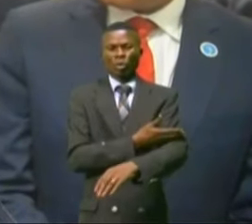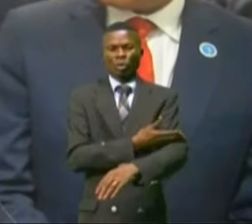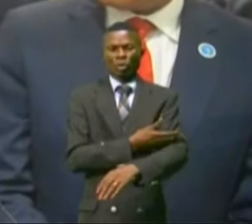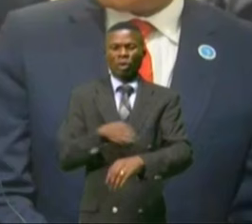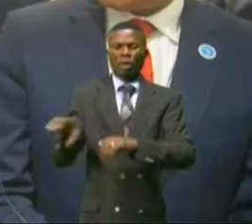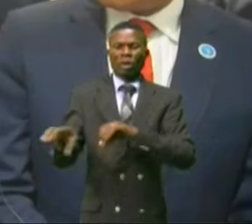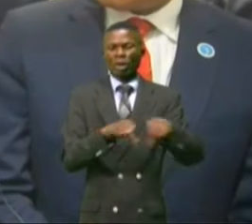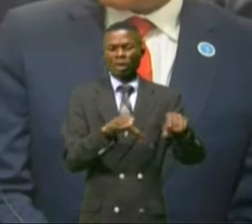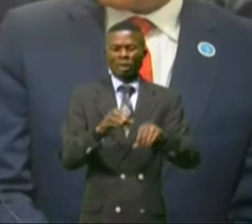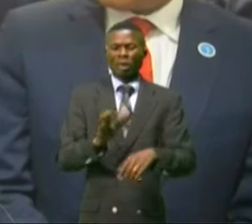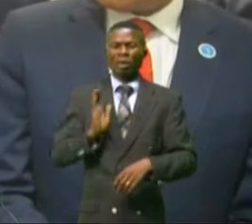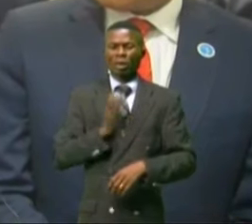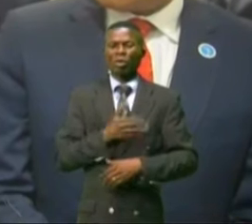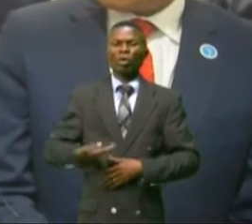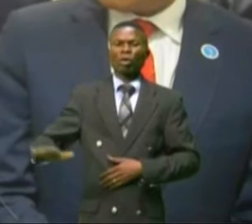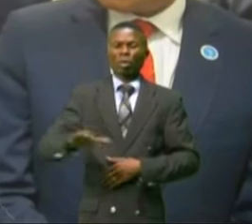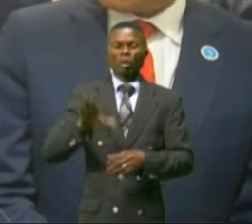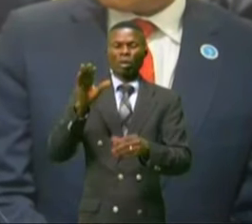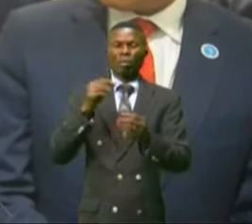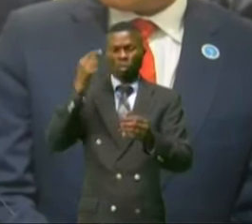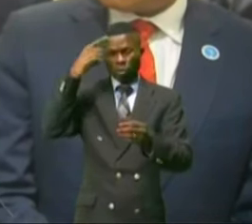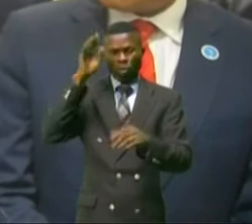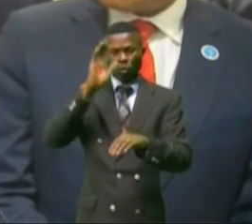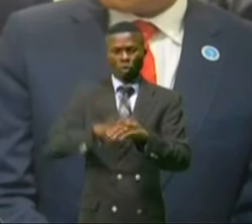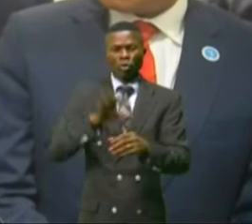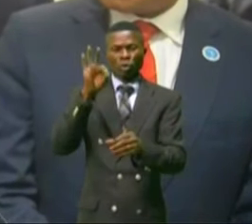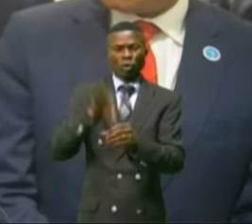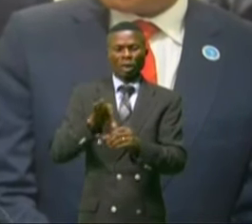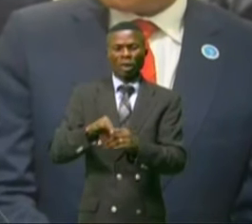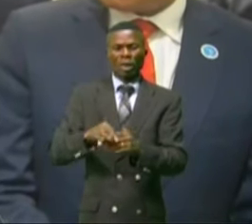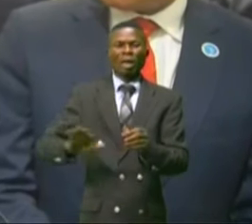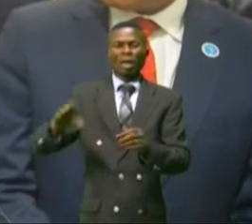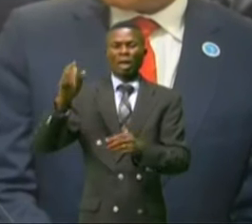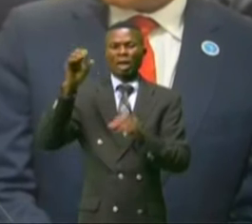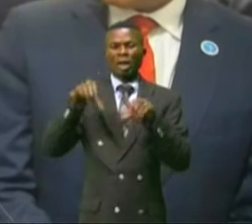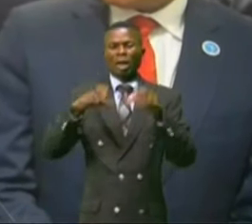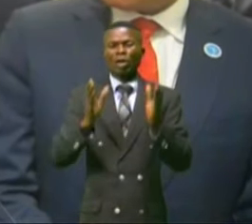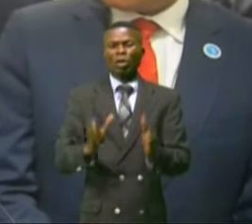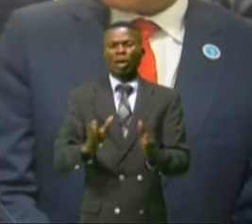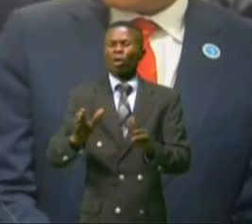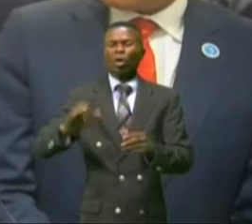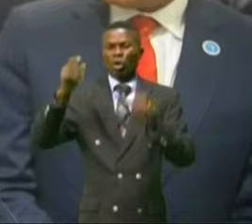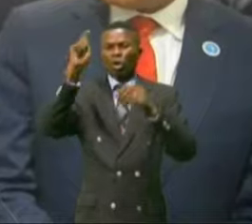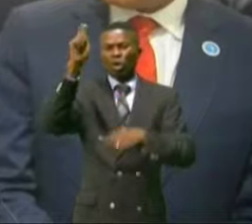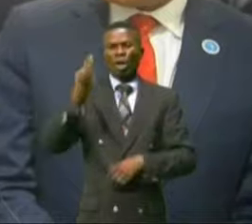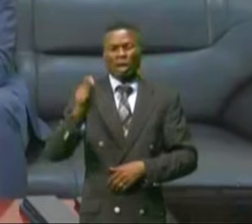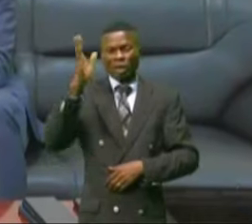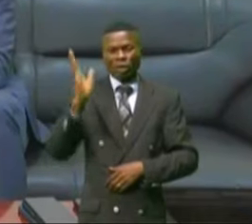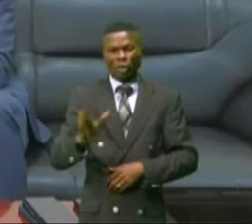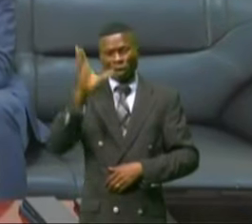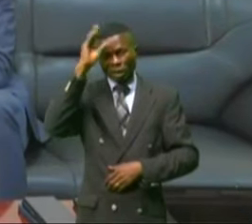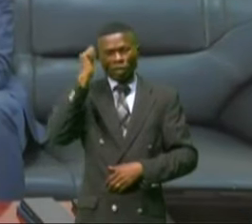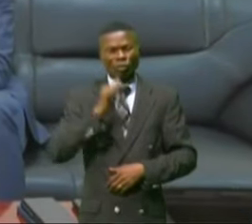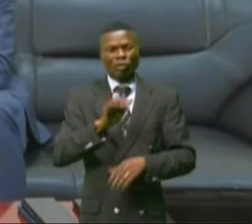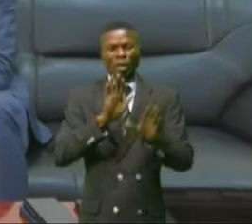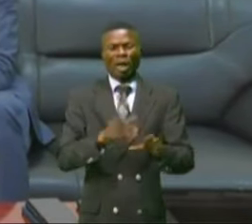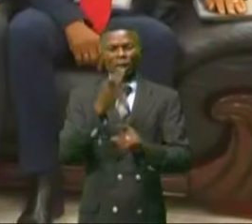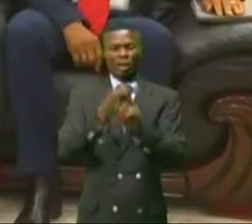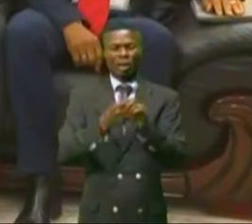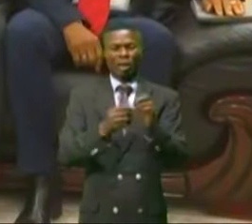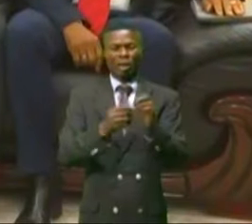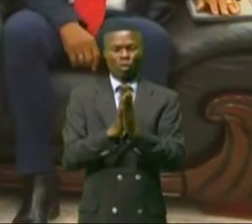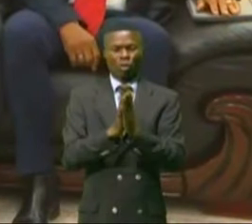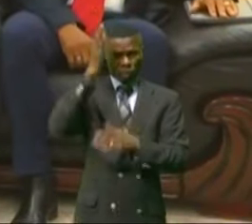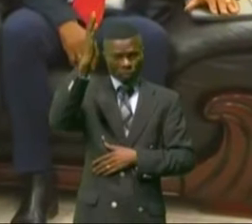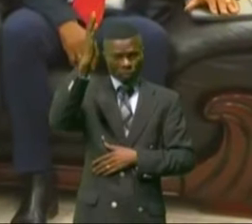atterrir mieux aux élections que les Tchadiens et les Tchadiennes attendent pour le mois d'octobre de cette année. L'occasion pour les